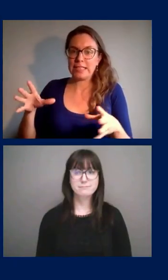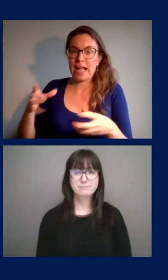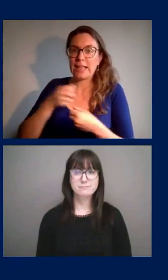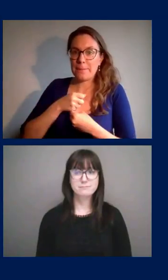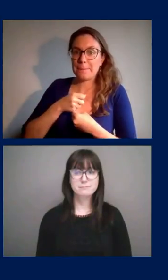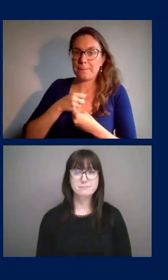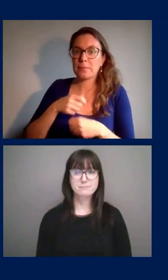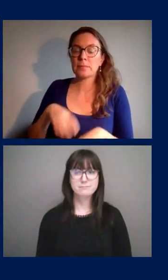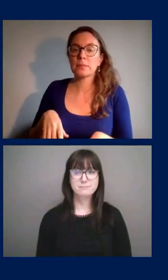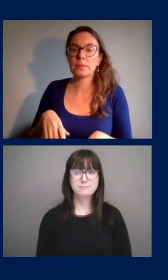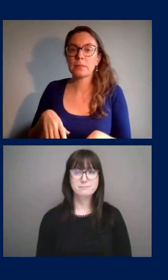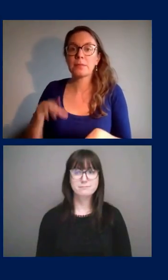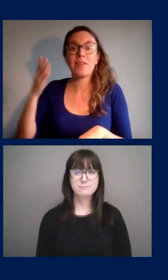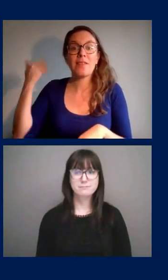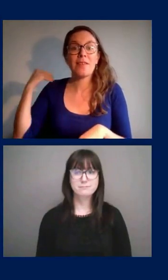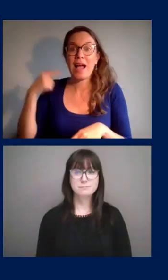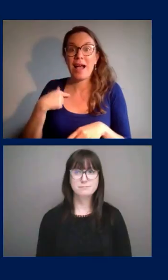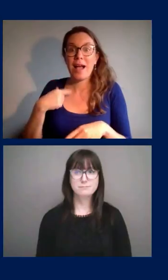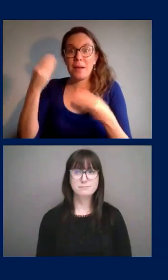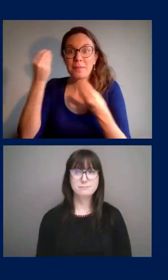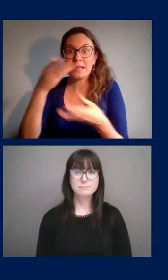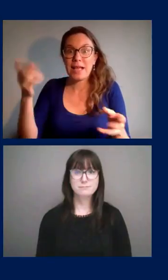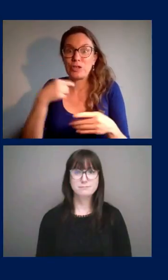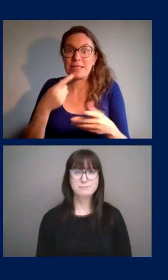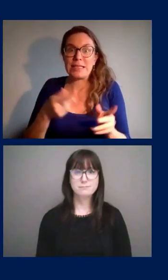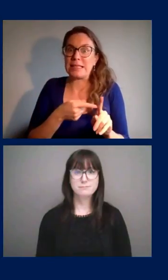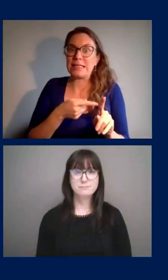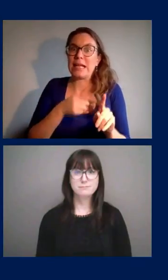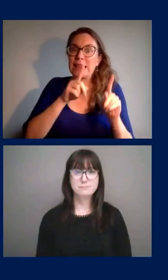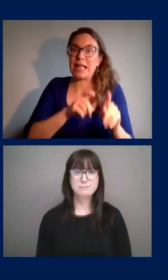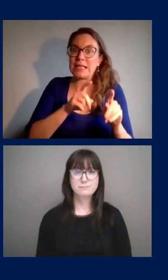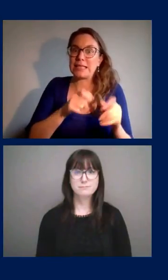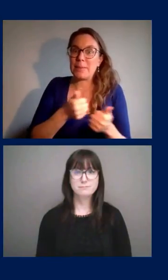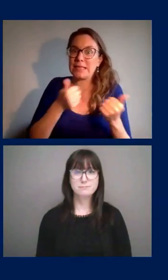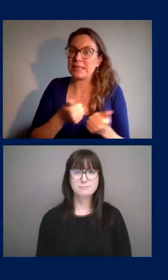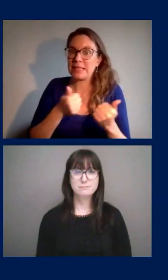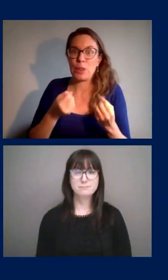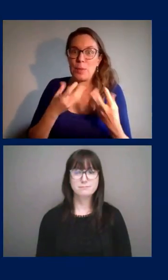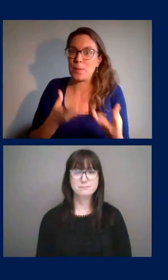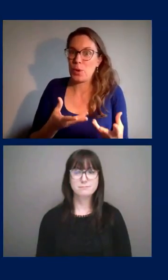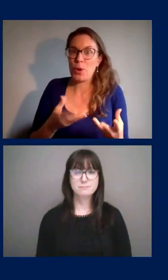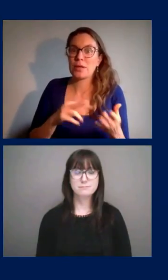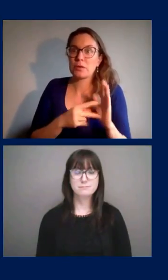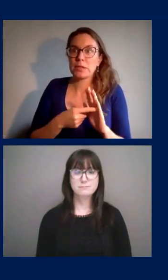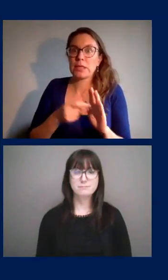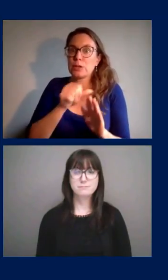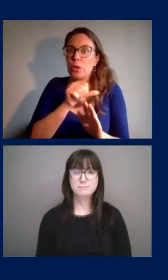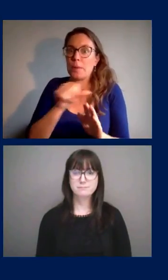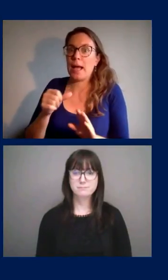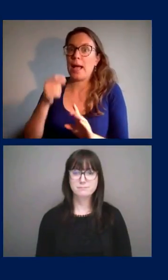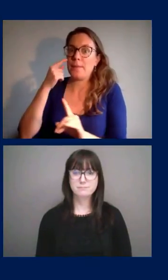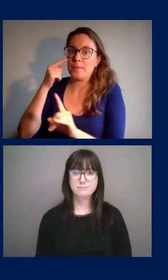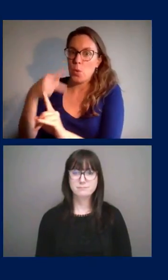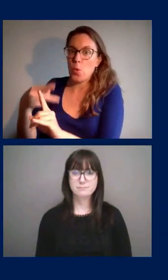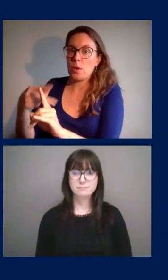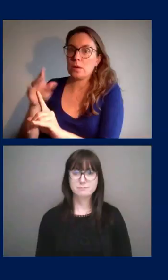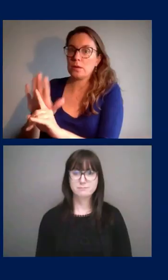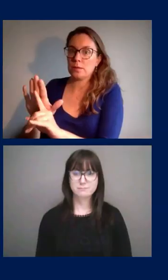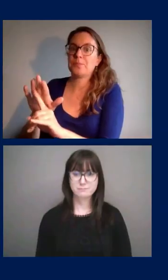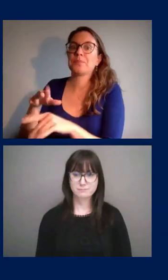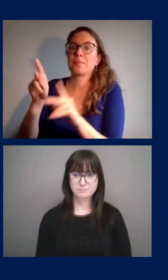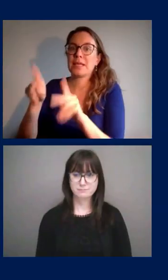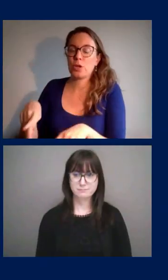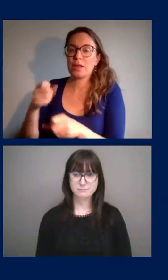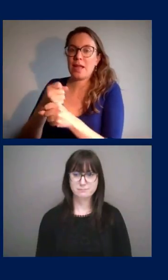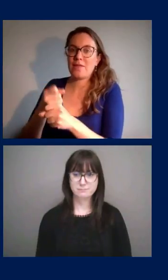qu'il n pas beaucoup de dépistage et c'est pour les travailleurs en santé. Et ça prend le temps